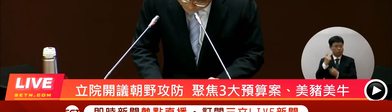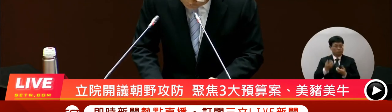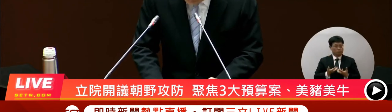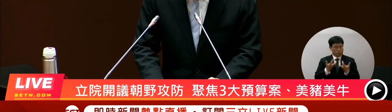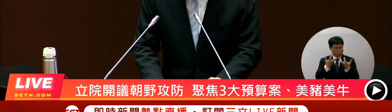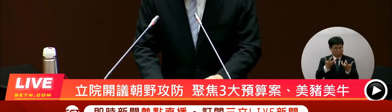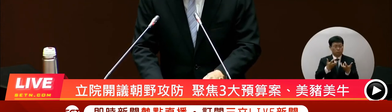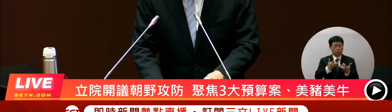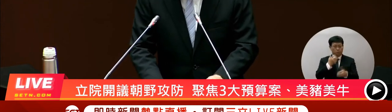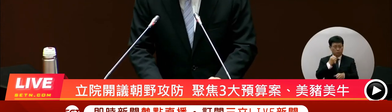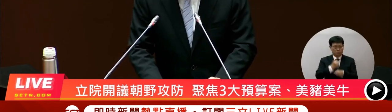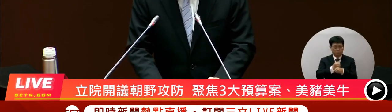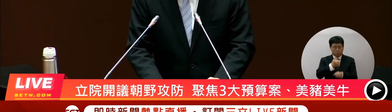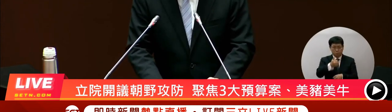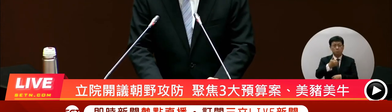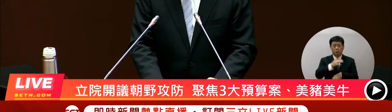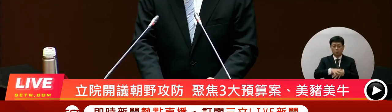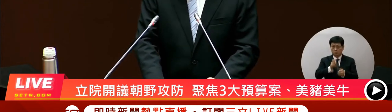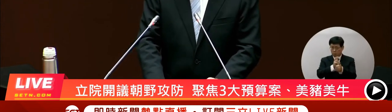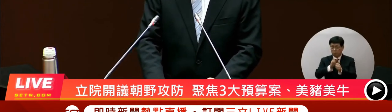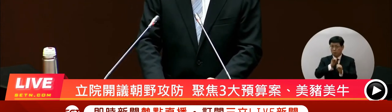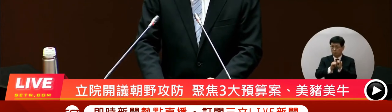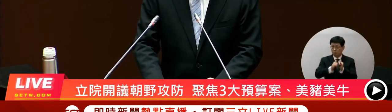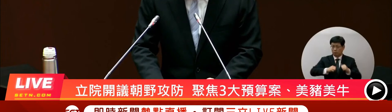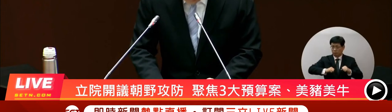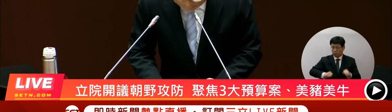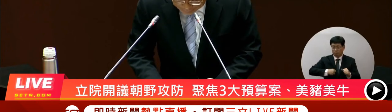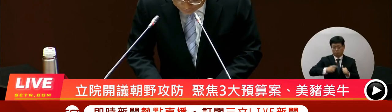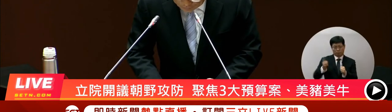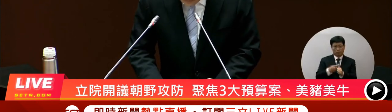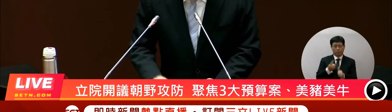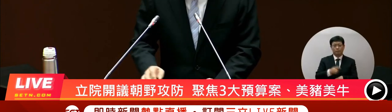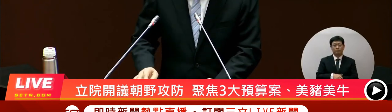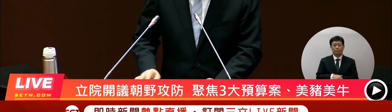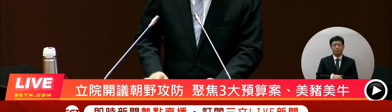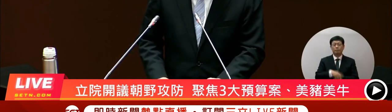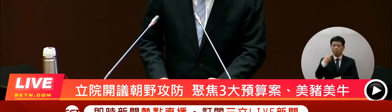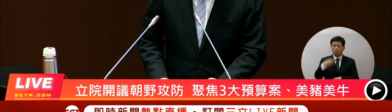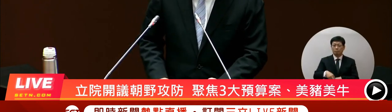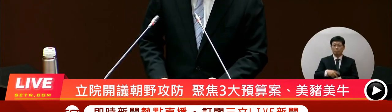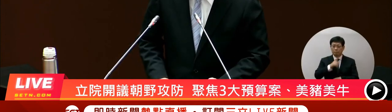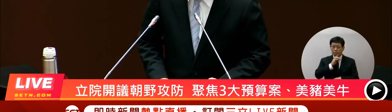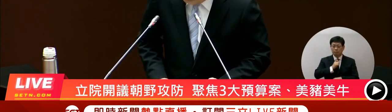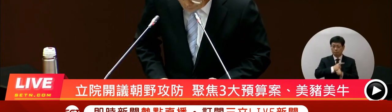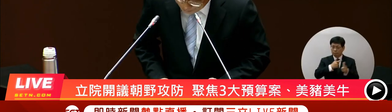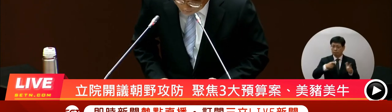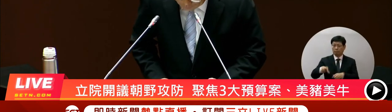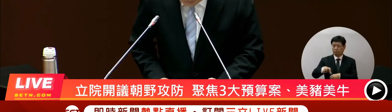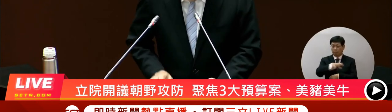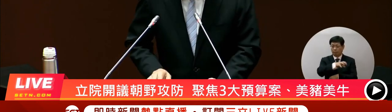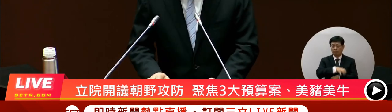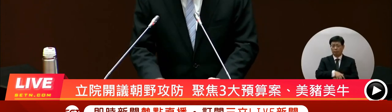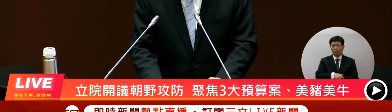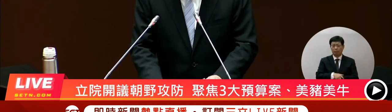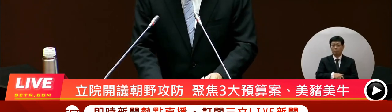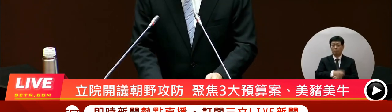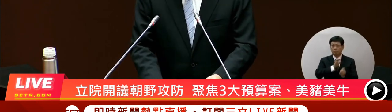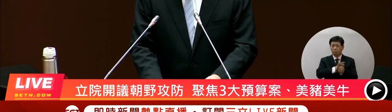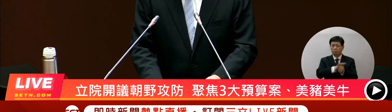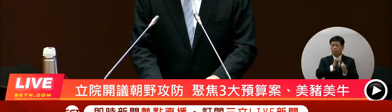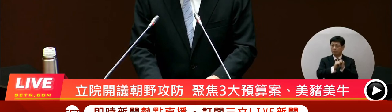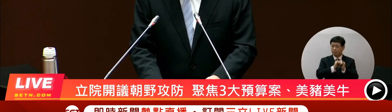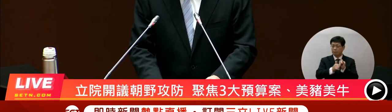事，会以照顾国民健康为第一，会从各方方面面让国